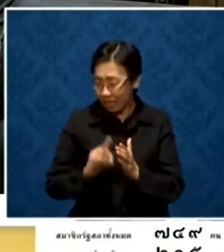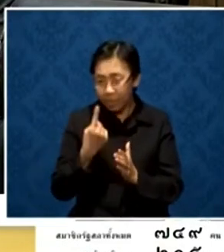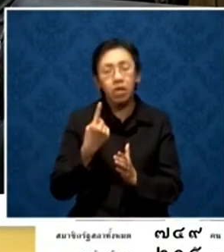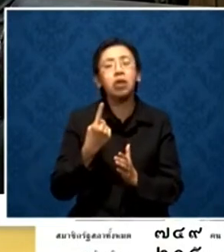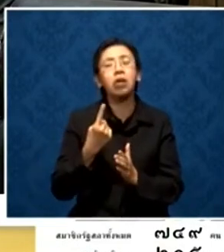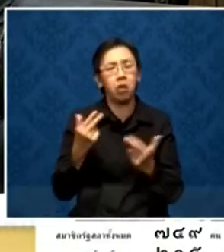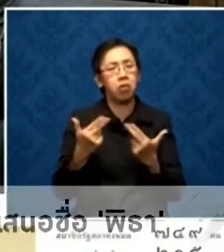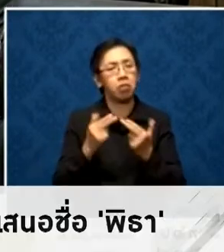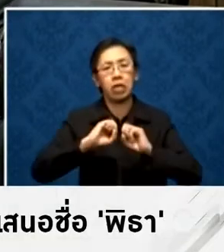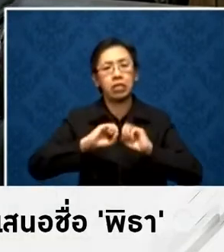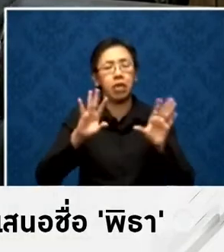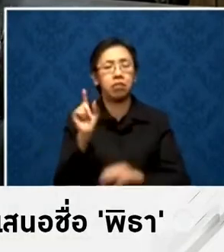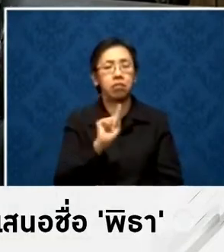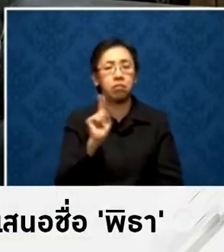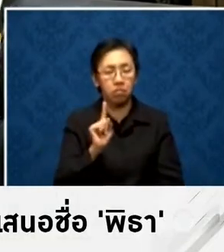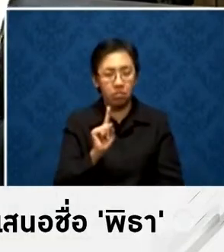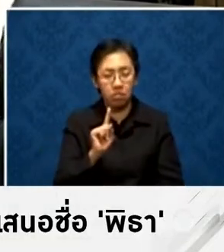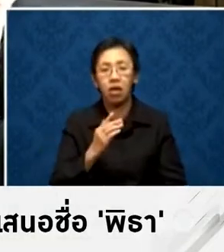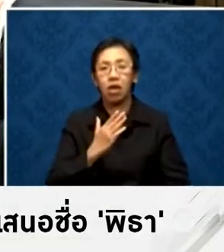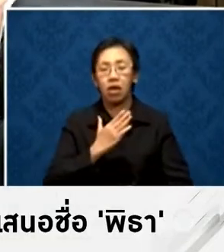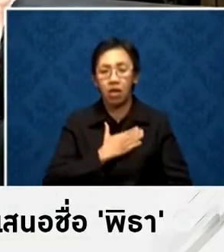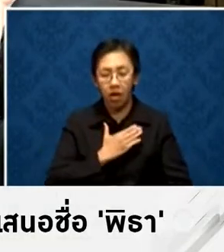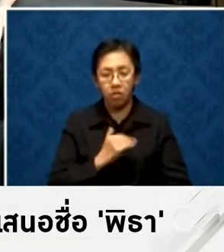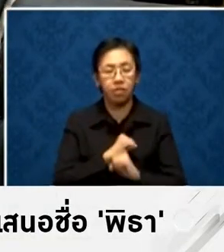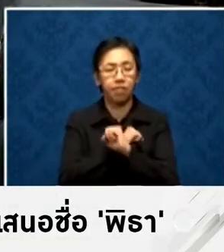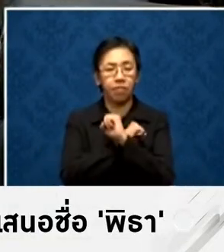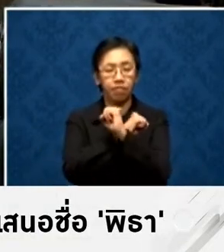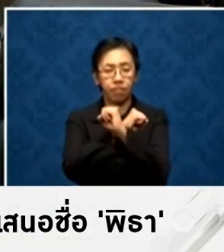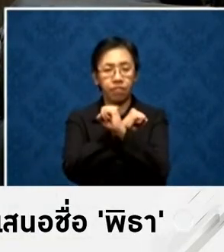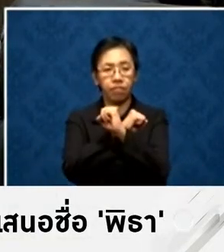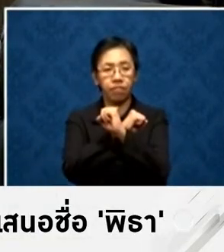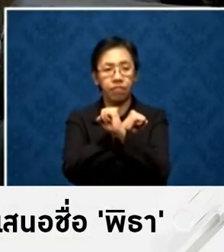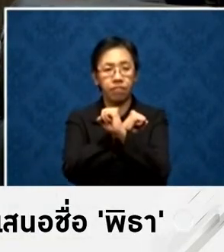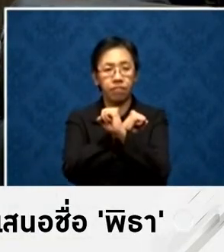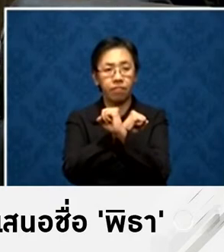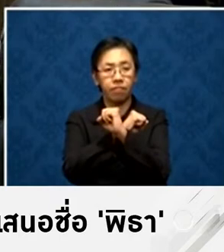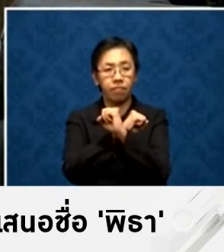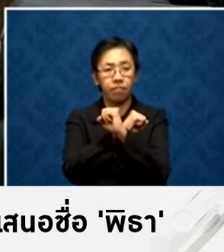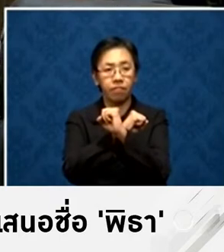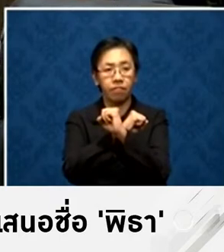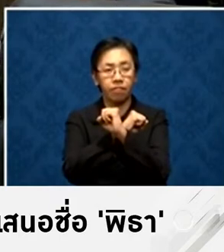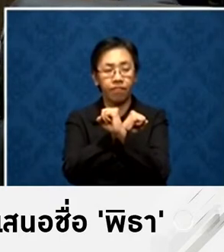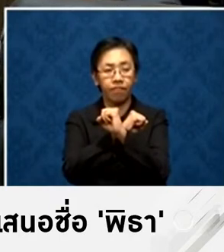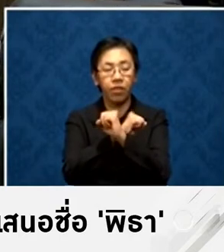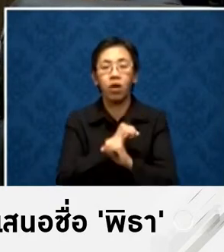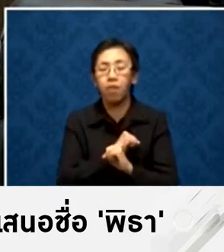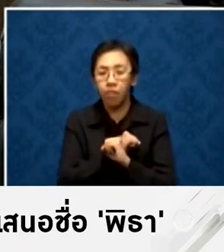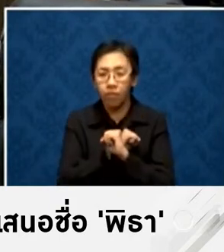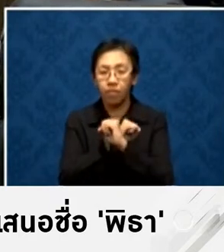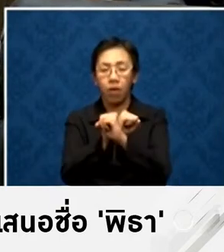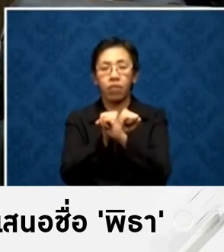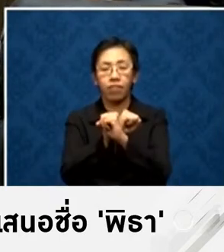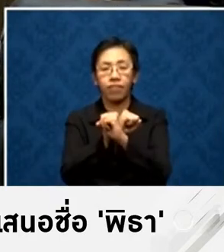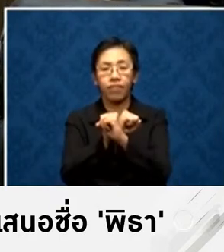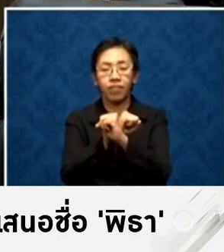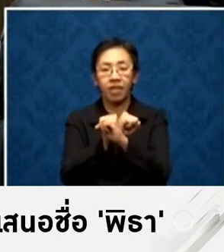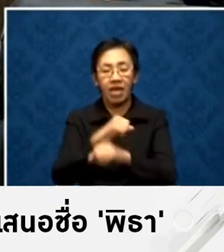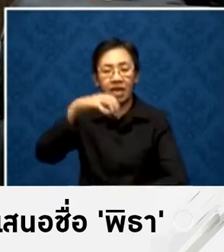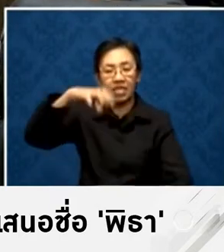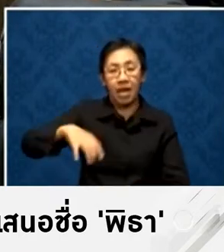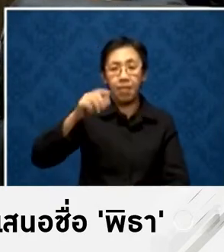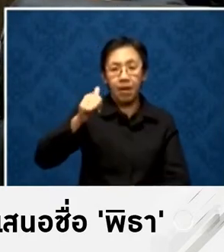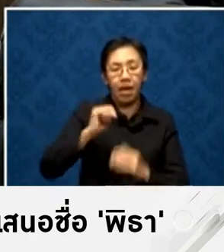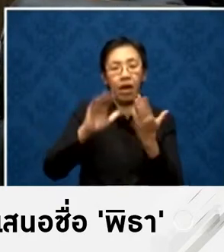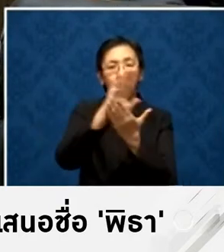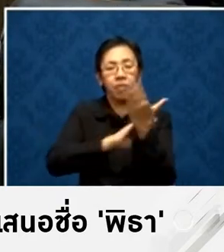ถ้าประชาชนโง่เราจะตายกันหมดเลยเนี่ย ครับ คนนี้แหละ นี่นะฮะนะครับศาสตราศีปาน ก ็ตกลงมีเรื่องดีให้จำไหมเ